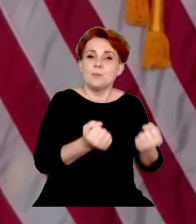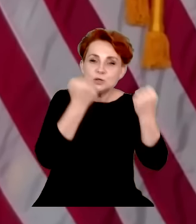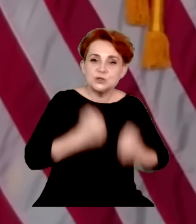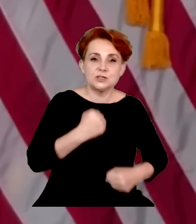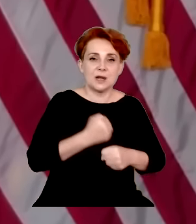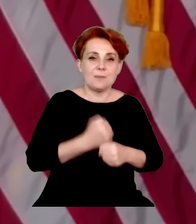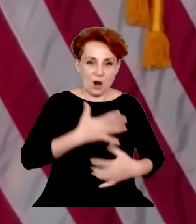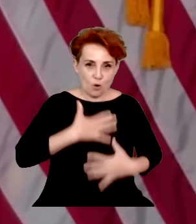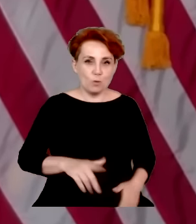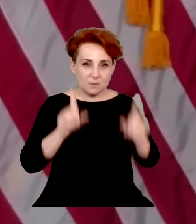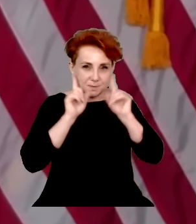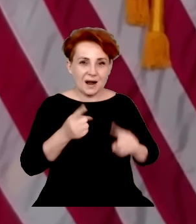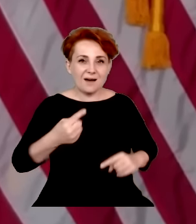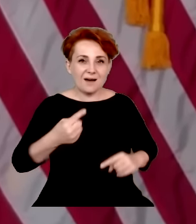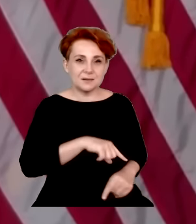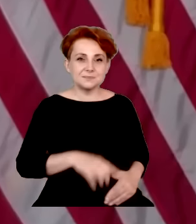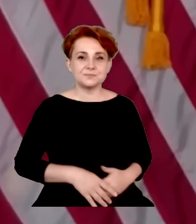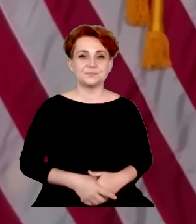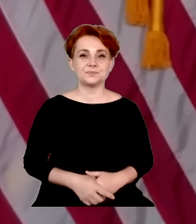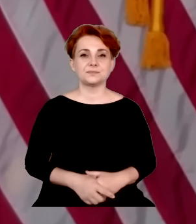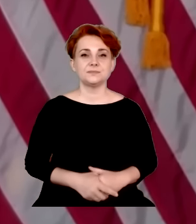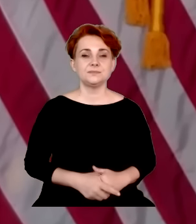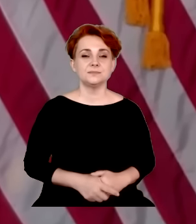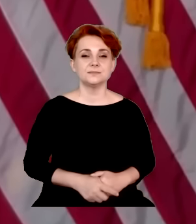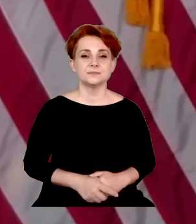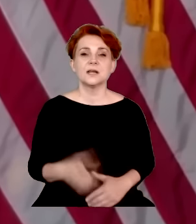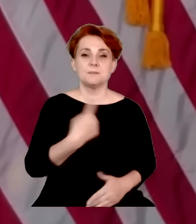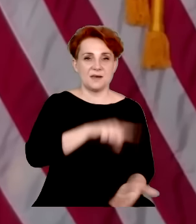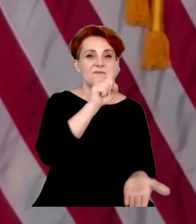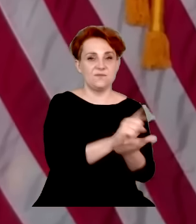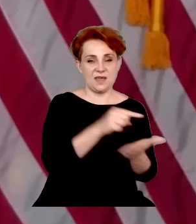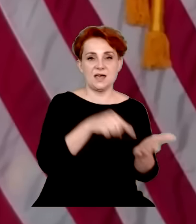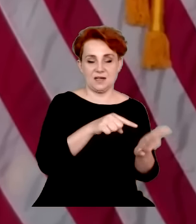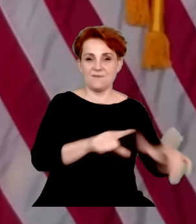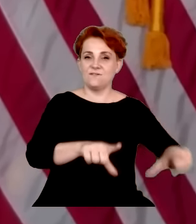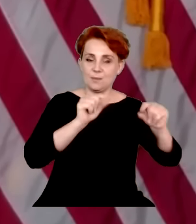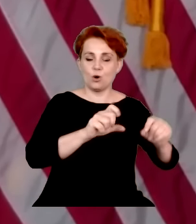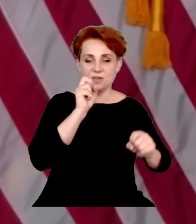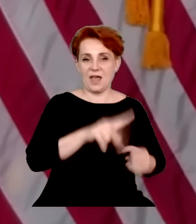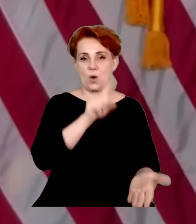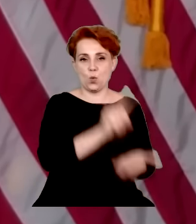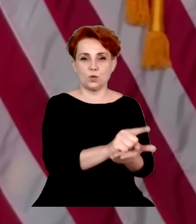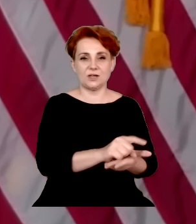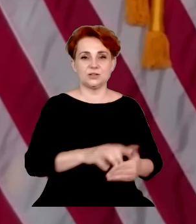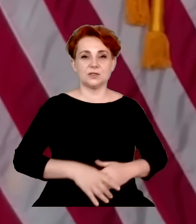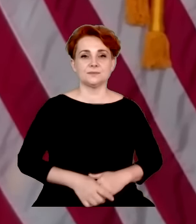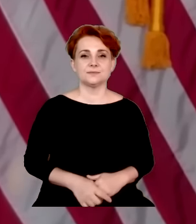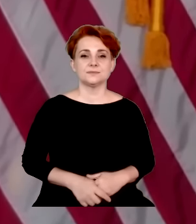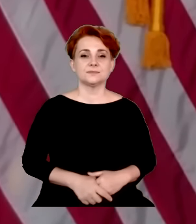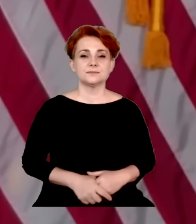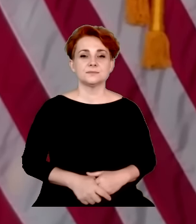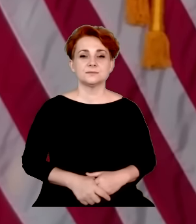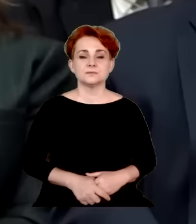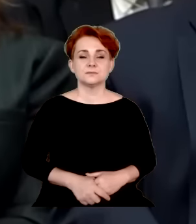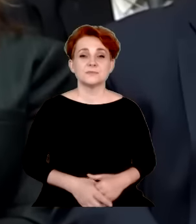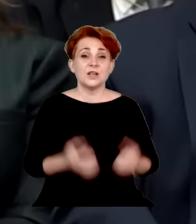prawda? I wygramy te wybory. Tak, zrobimy to. Ciężką pracę, tyle